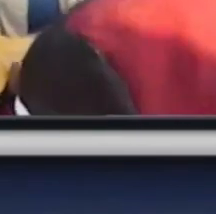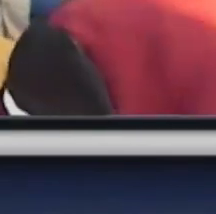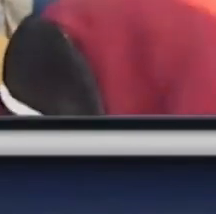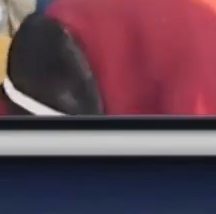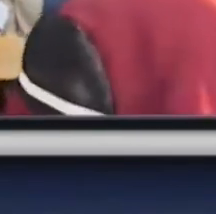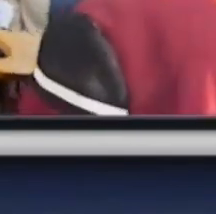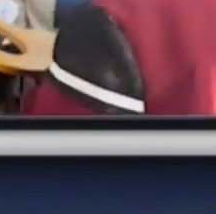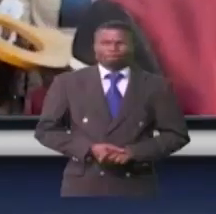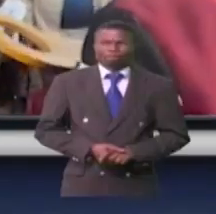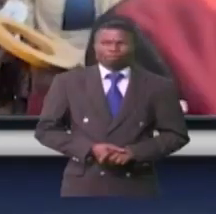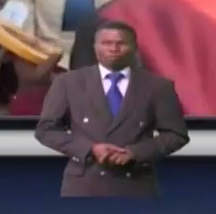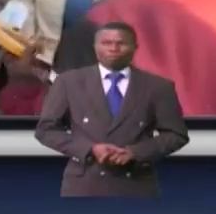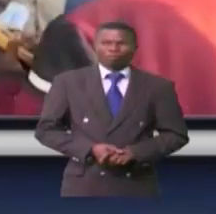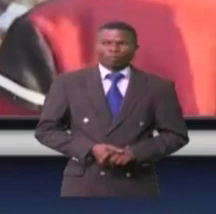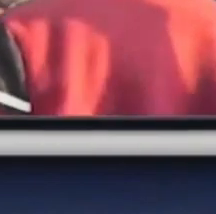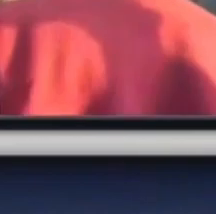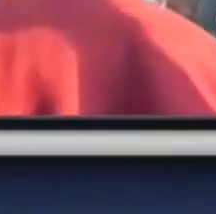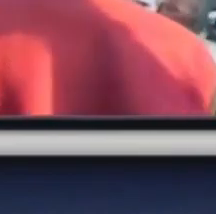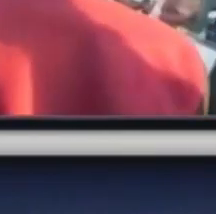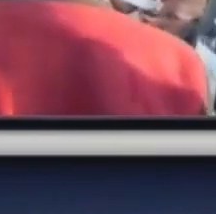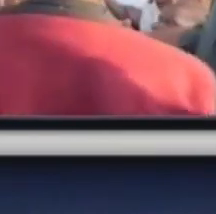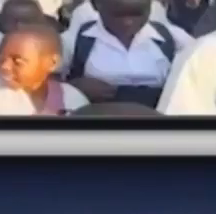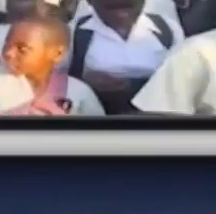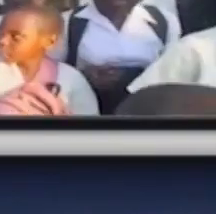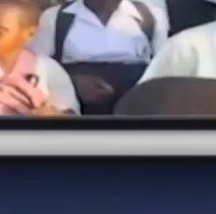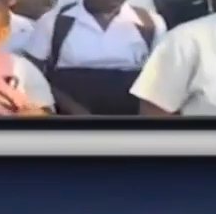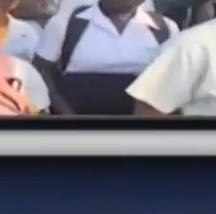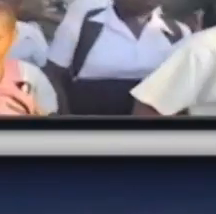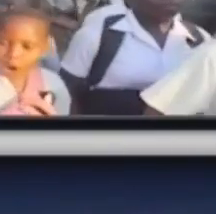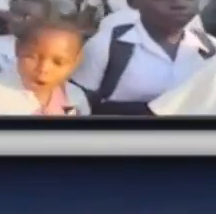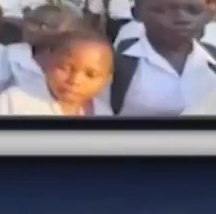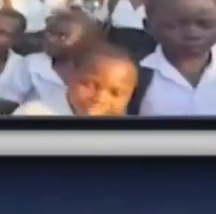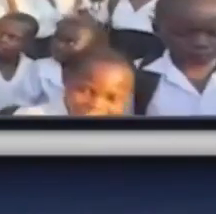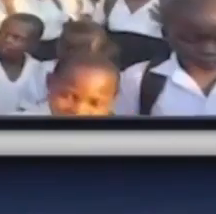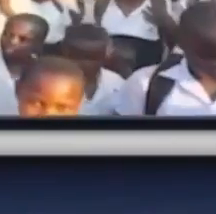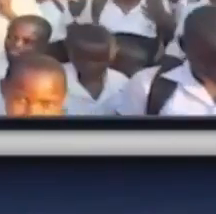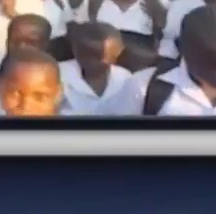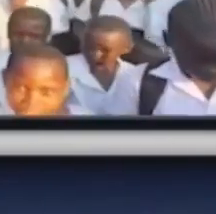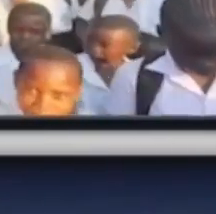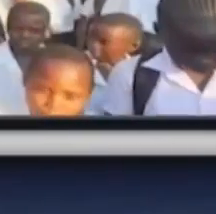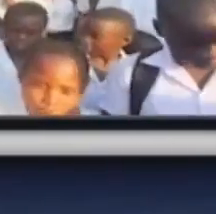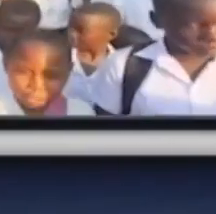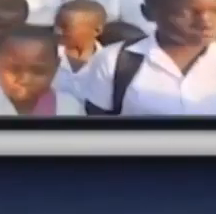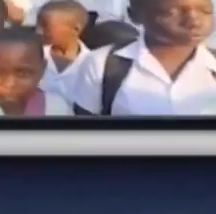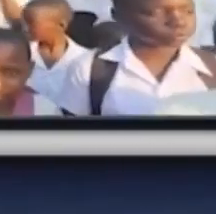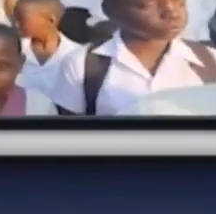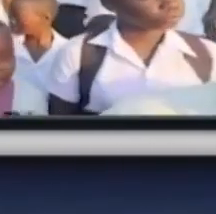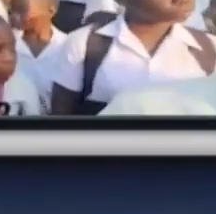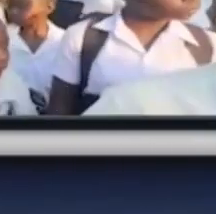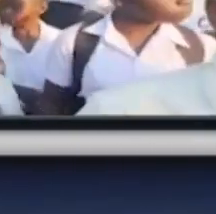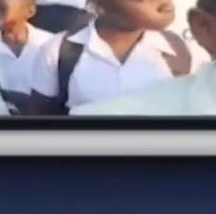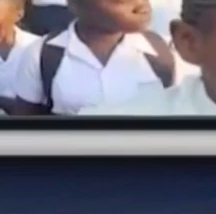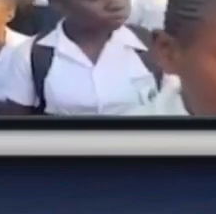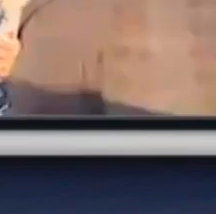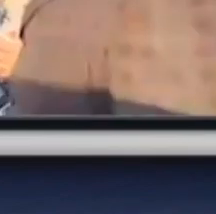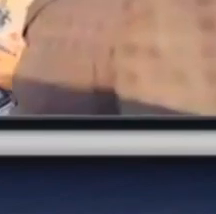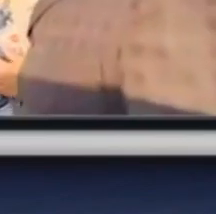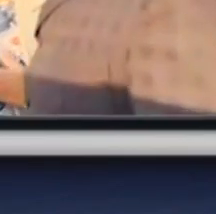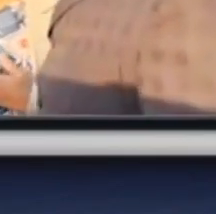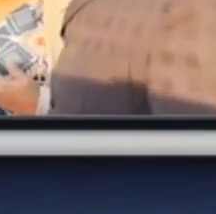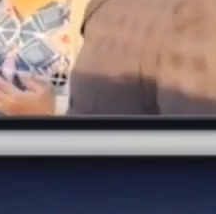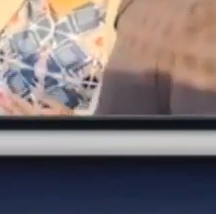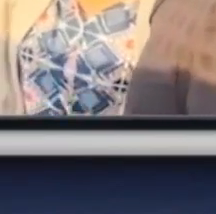des bâtiments de cette école qui va permettre aux élèves de suivre les cours dans des bonnes conditions grâce au programme de développement des 145 territoires